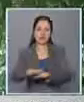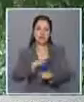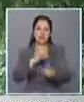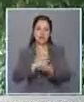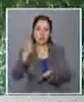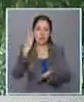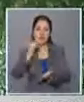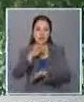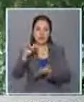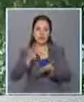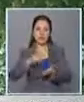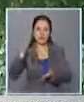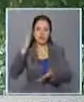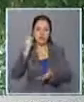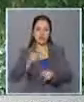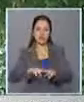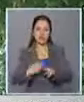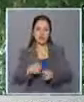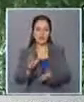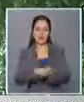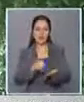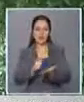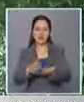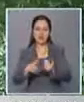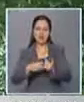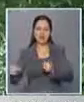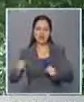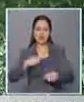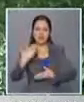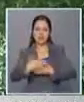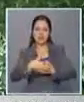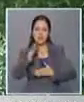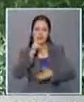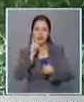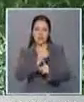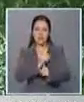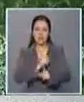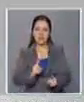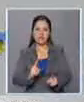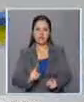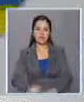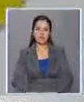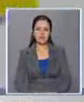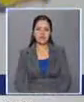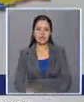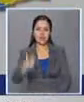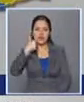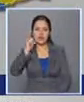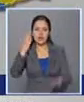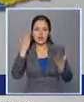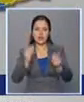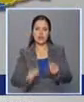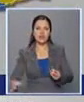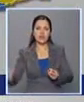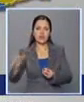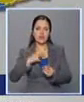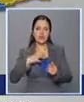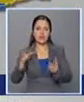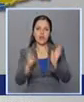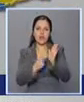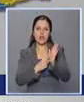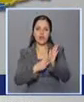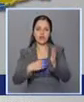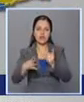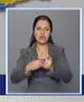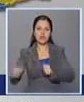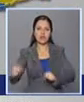Алматинской области, города Алматы разрушительное землетрясение в ближайшее время не ожидается. Со вчерашнего дня в регионе произошло